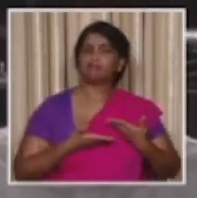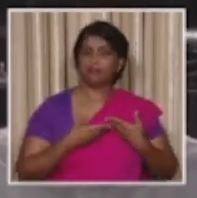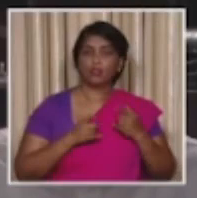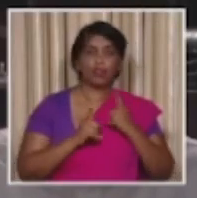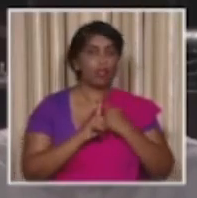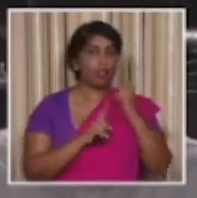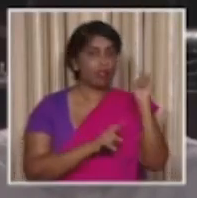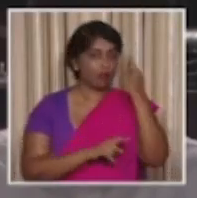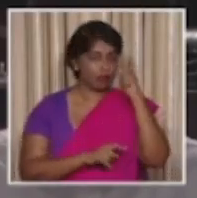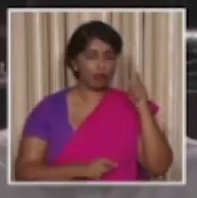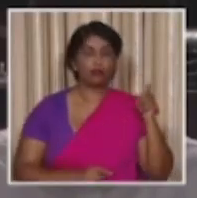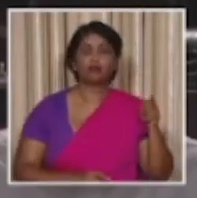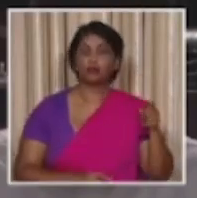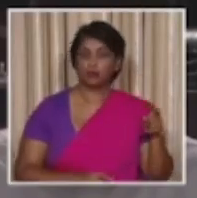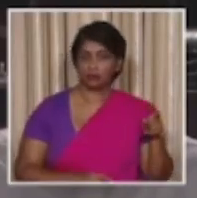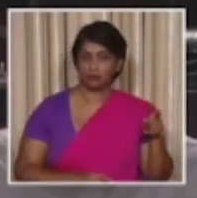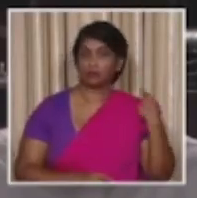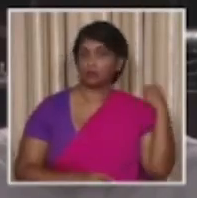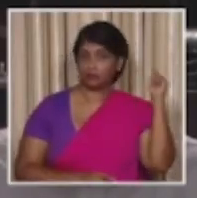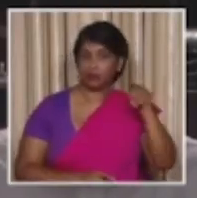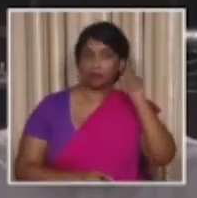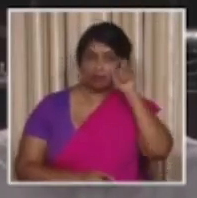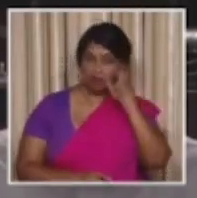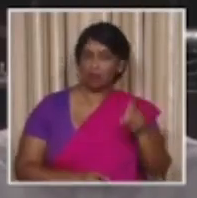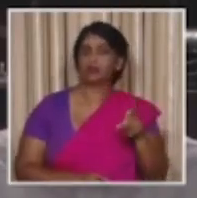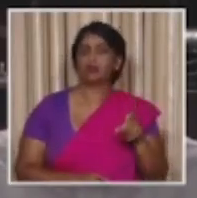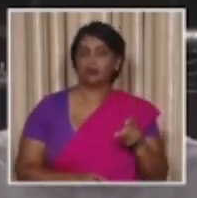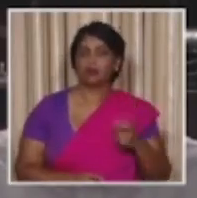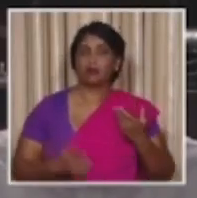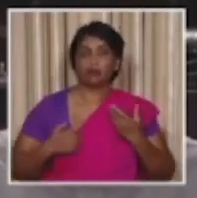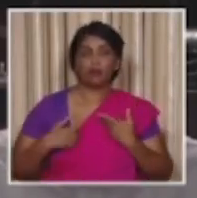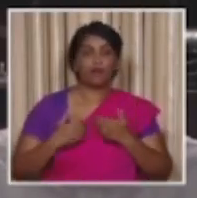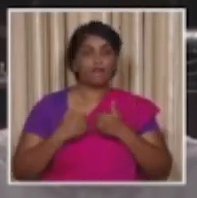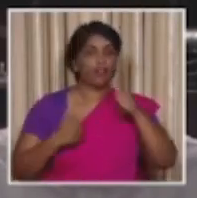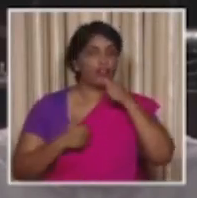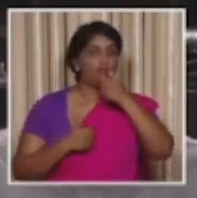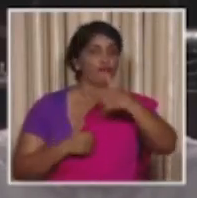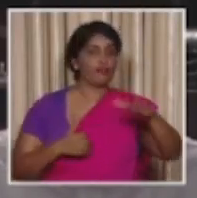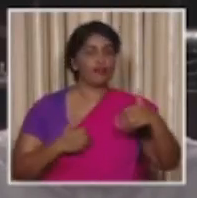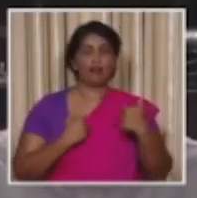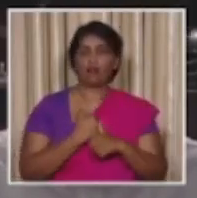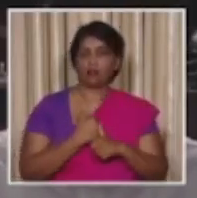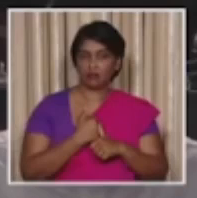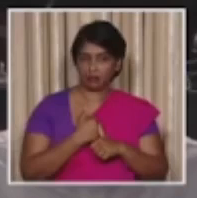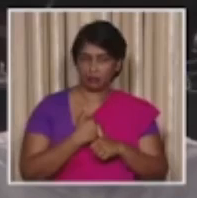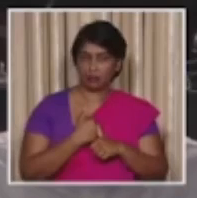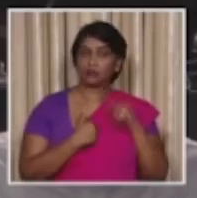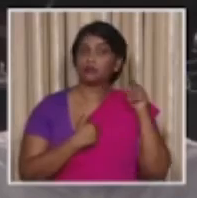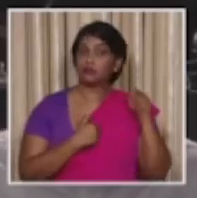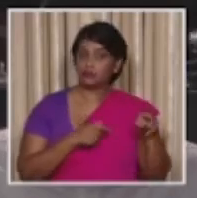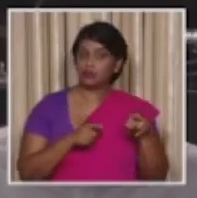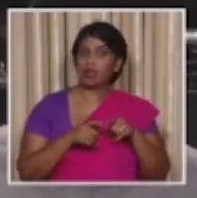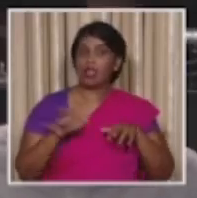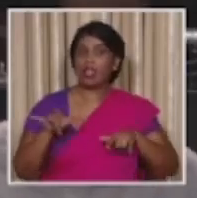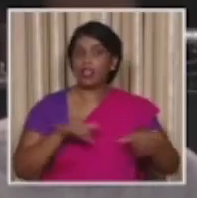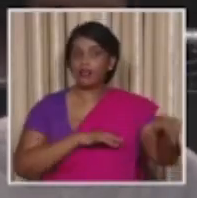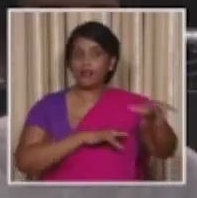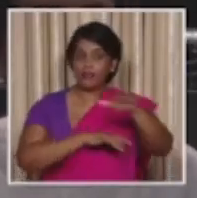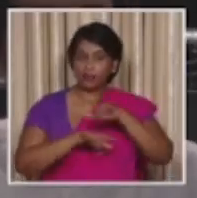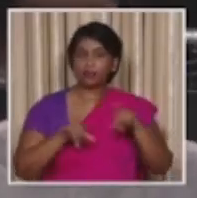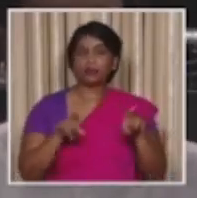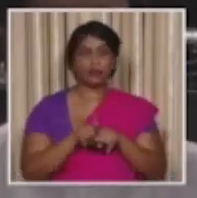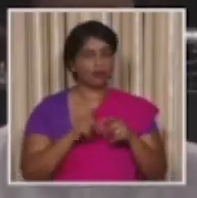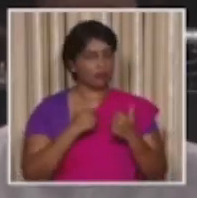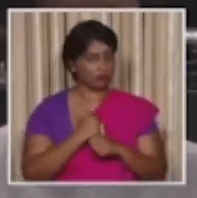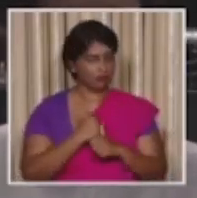කඩුවෙල ඒ තැනට එන්න, ඇවිල්ලා බලන්න. අපි වෙනම වැවක් ඉදි කරලා තියෙනවා. ඒකම එතන ඇවිදින්න පුළුවන් තත්වයක්